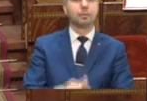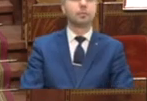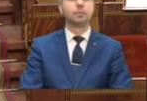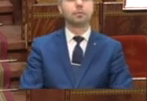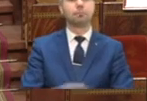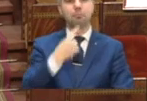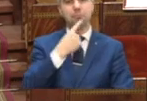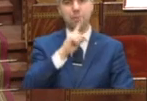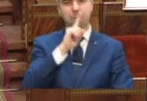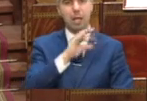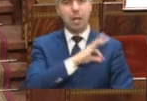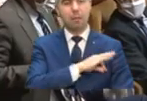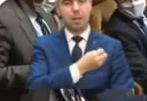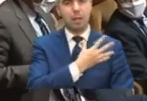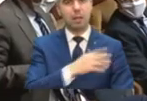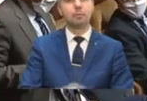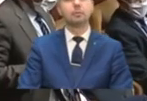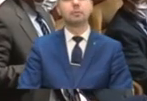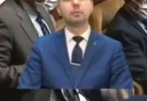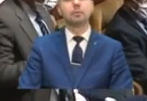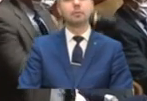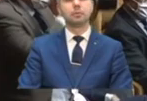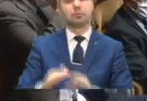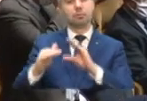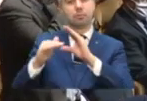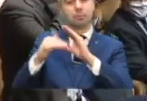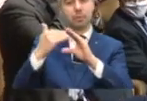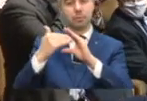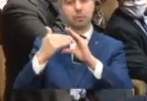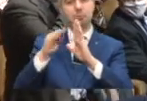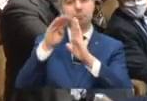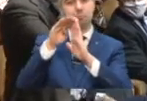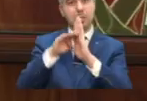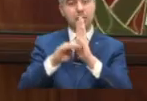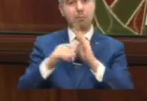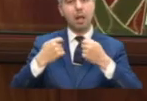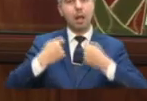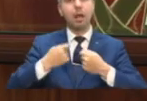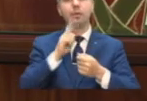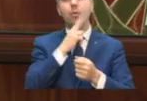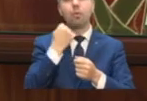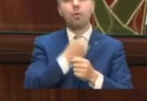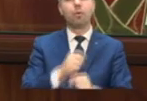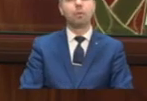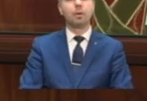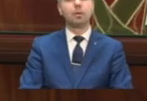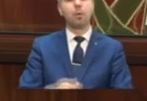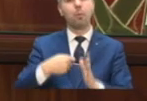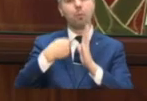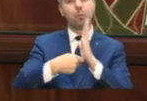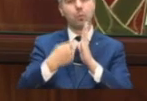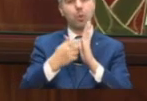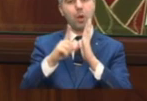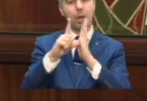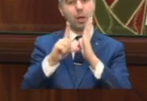بسم الله الرحمن الرحيم. توصل المكتب من مكتب المجلس من السيد رئيس الحكومة بمشروع